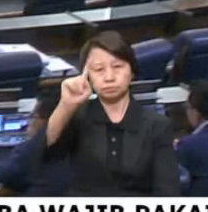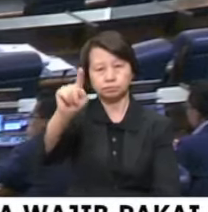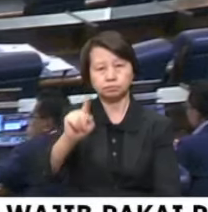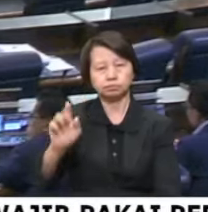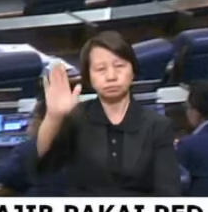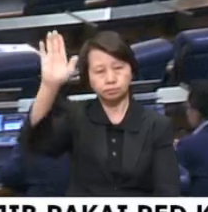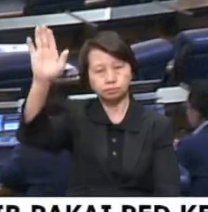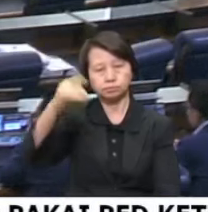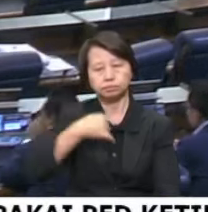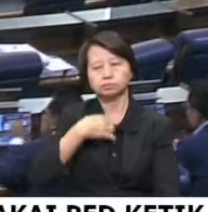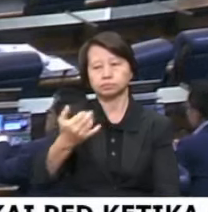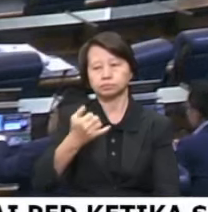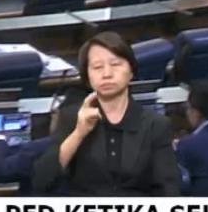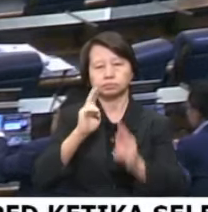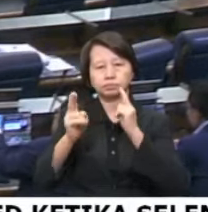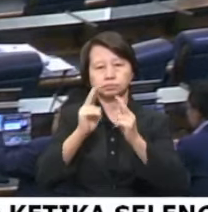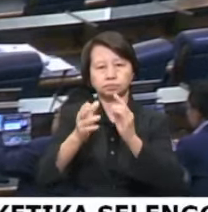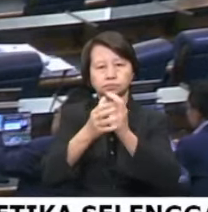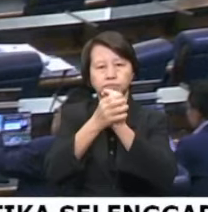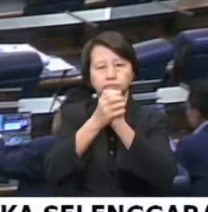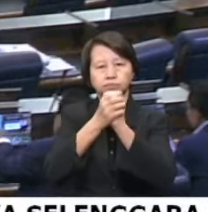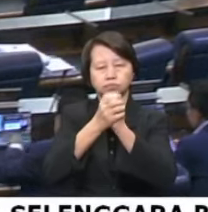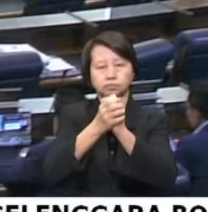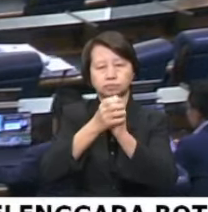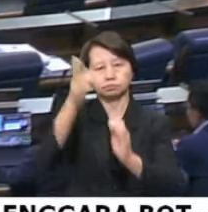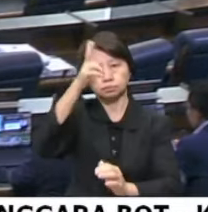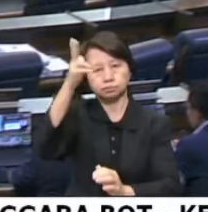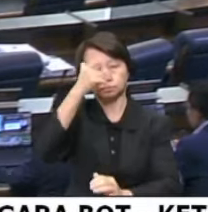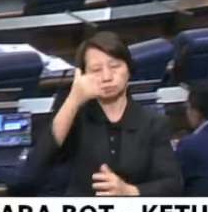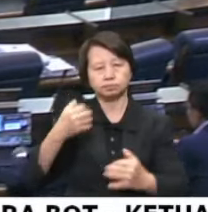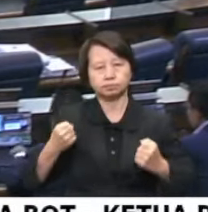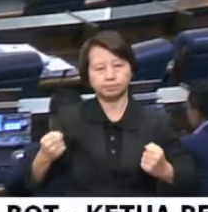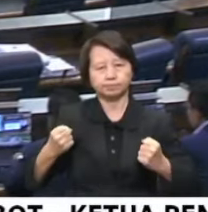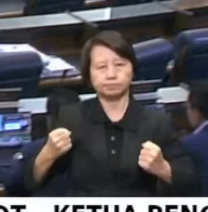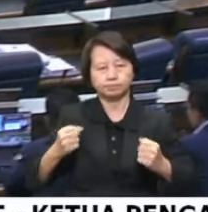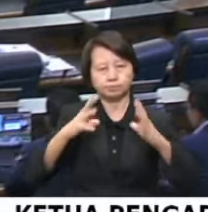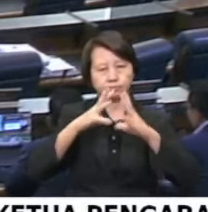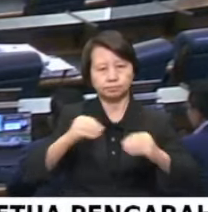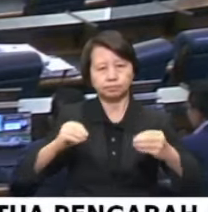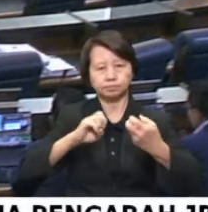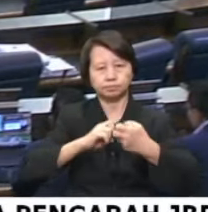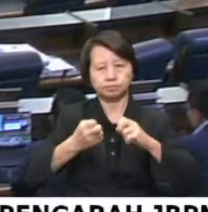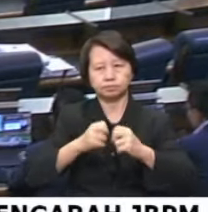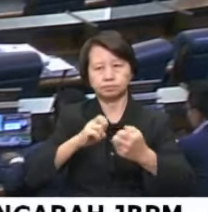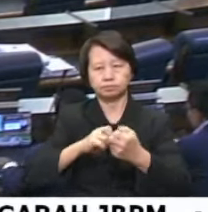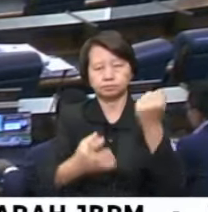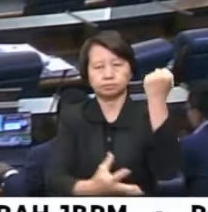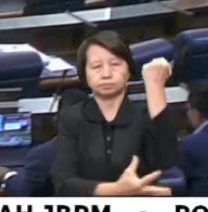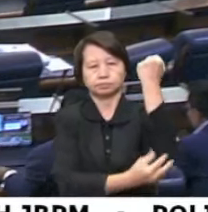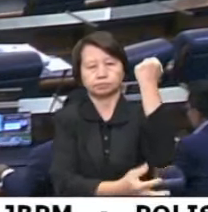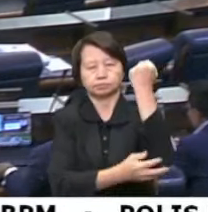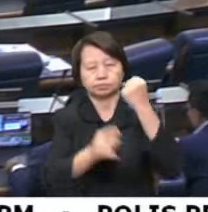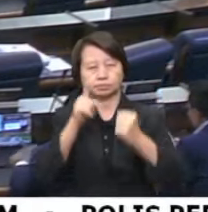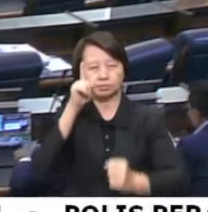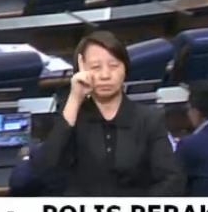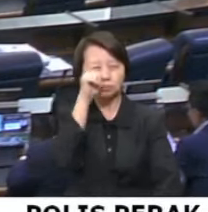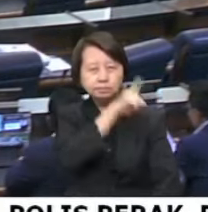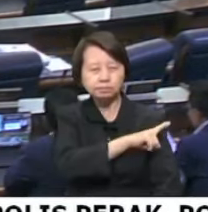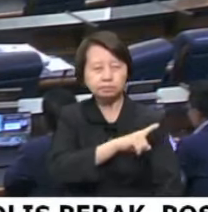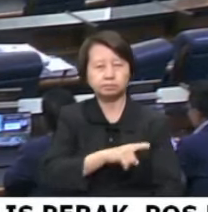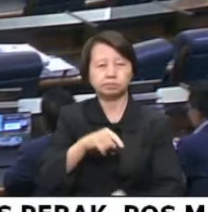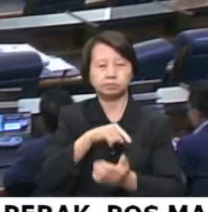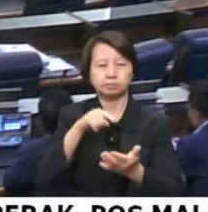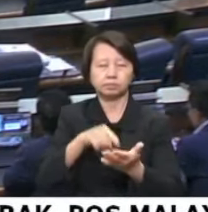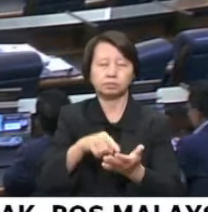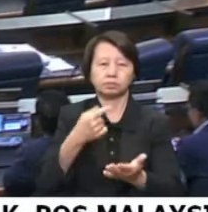Baru ingin mengucapkan tahniah kepada kerajaan kerana bertekad untuk menyelesaikan masalah kemiskinan tegar, dan ini